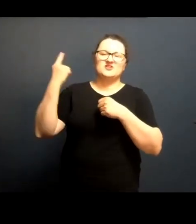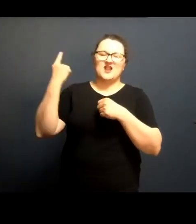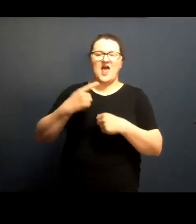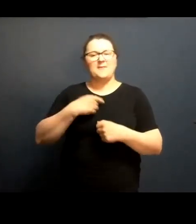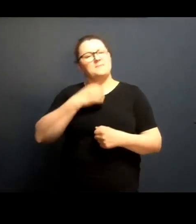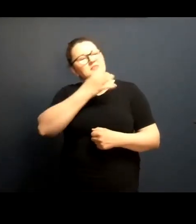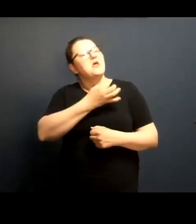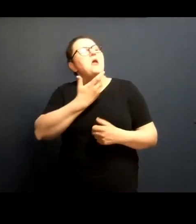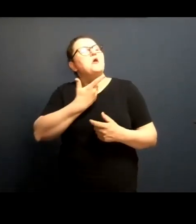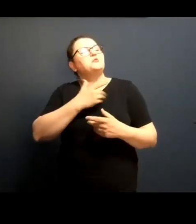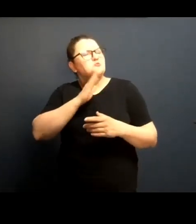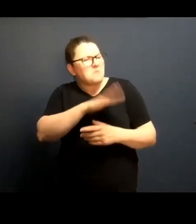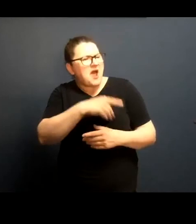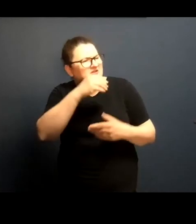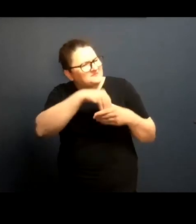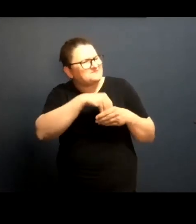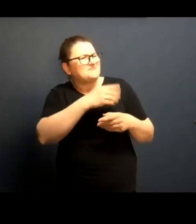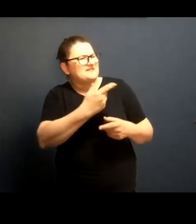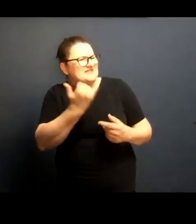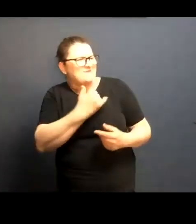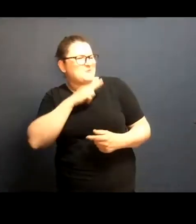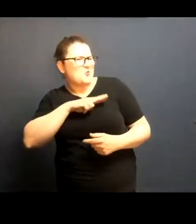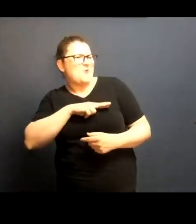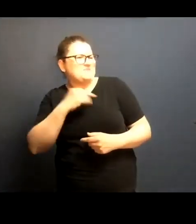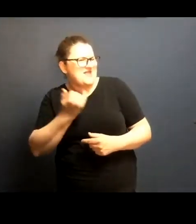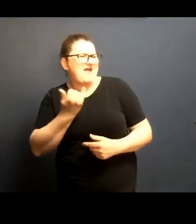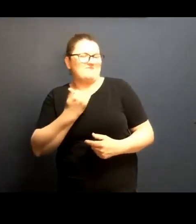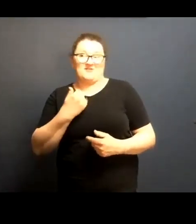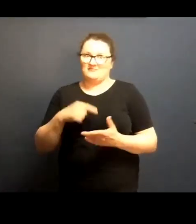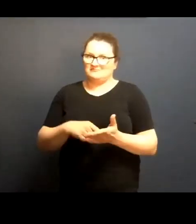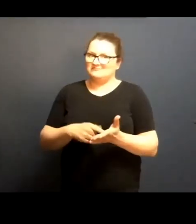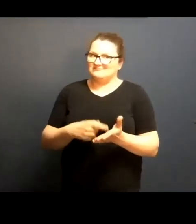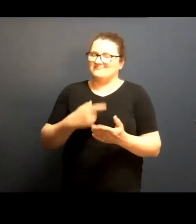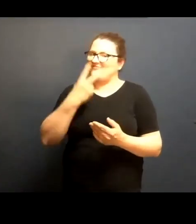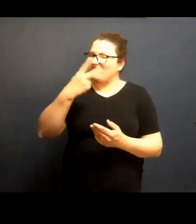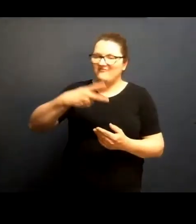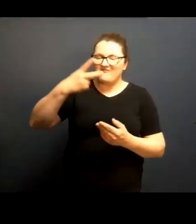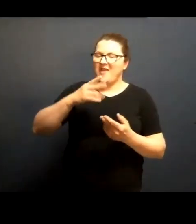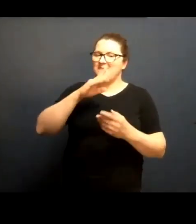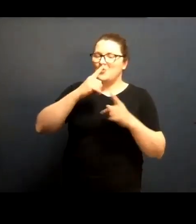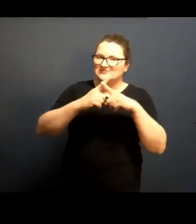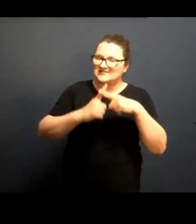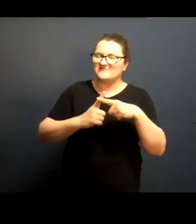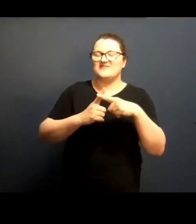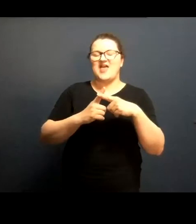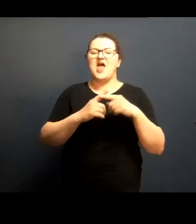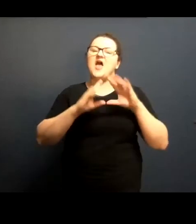zawsze podobasz. Ale powtarzam, to były dwie wypowiedzi na 22